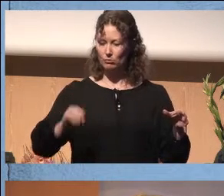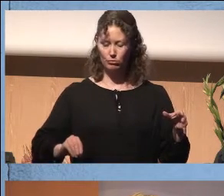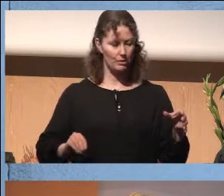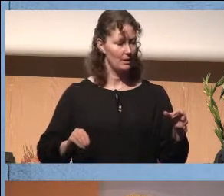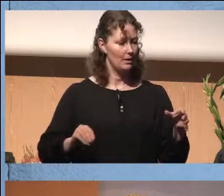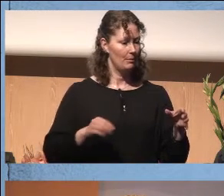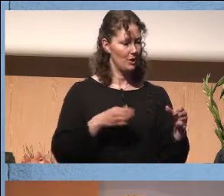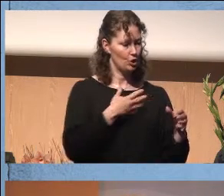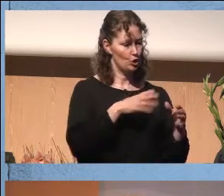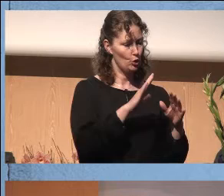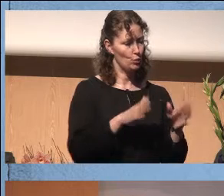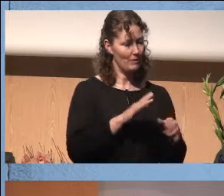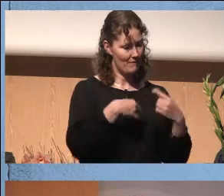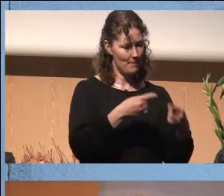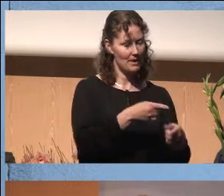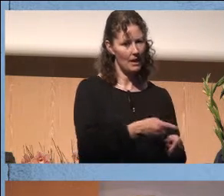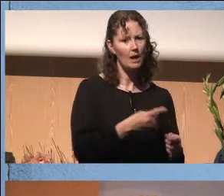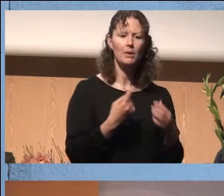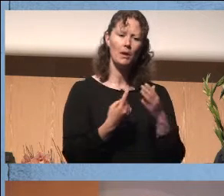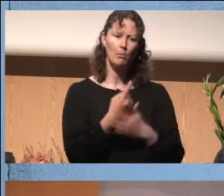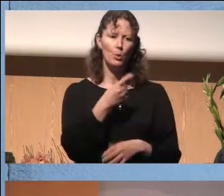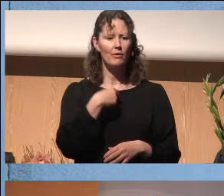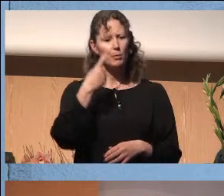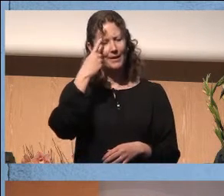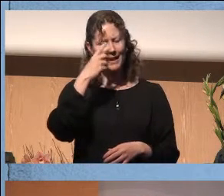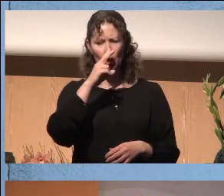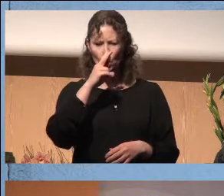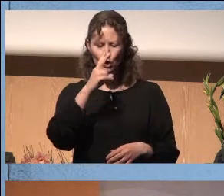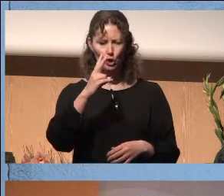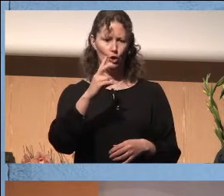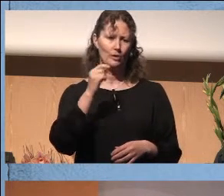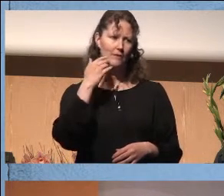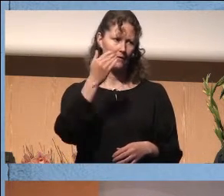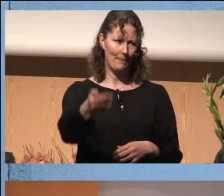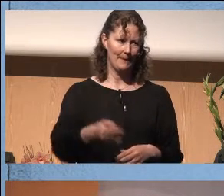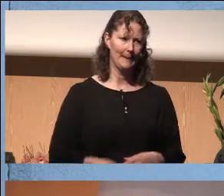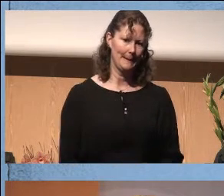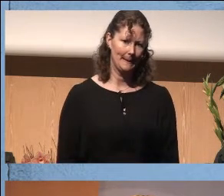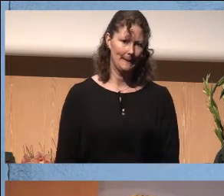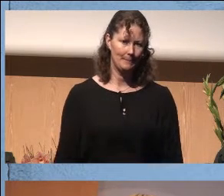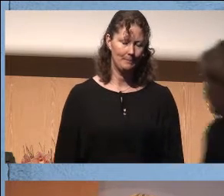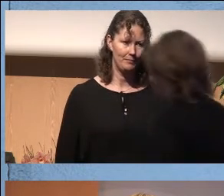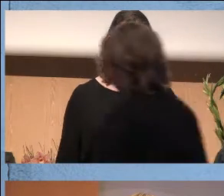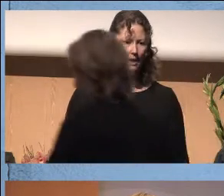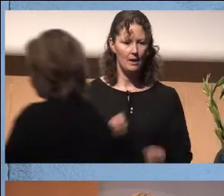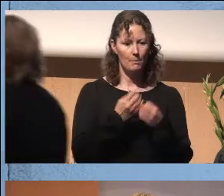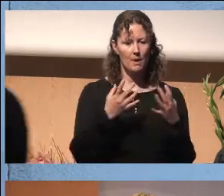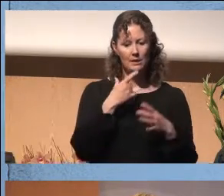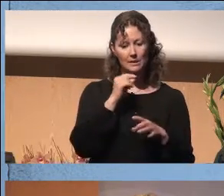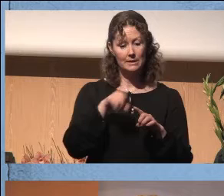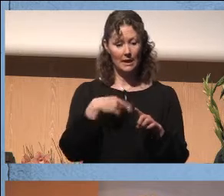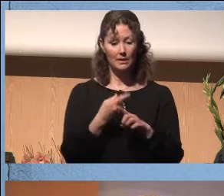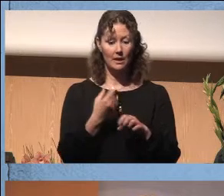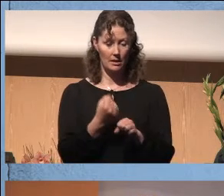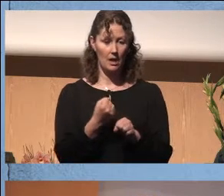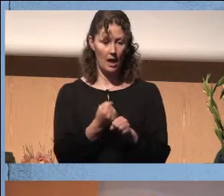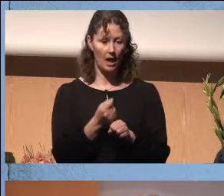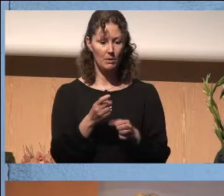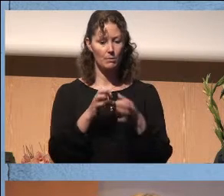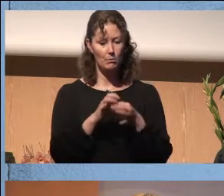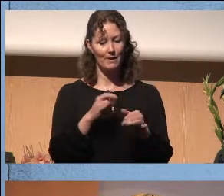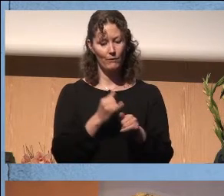der. Men det kan hende vi må tenke helt nytt for fremtiden. Mange kjenner igjen arbeidet med